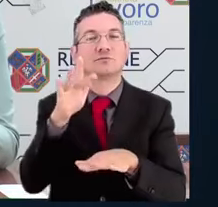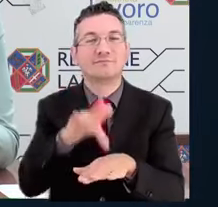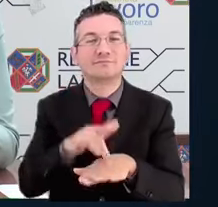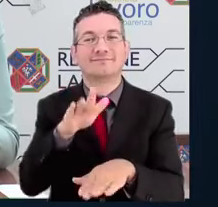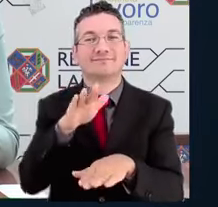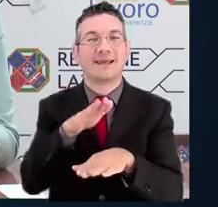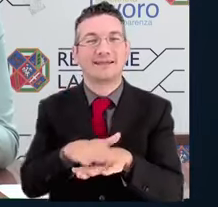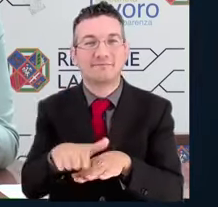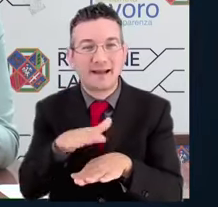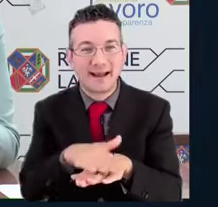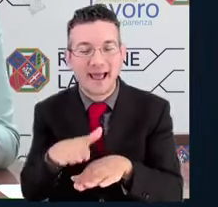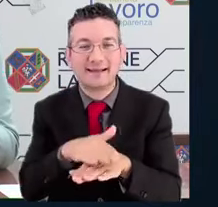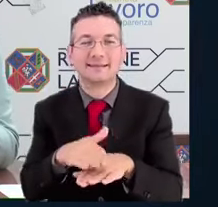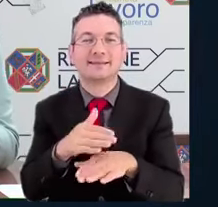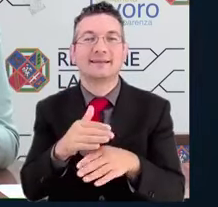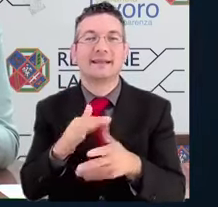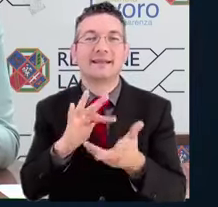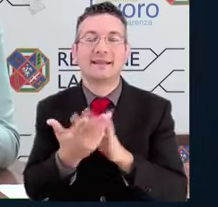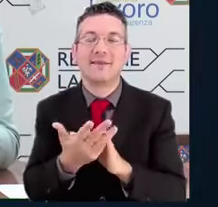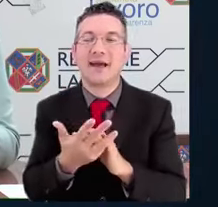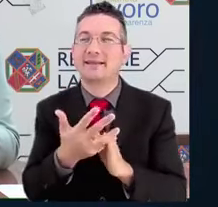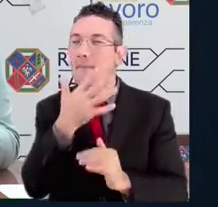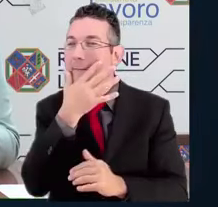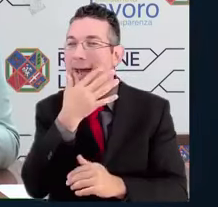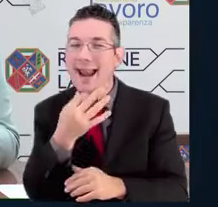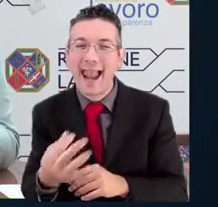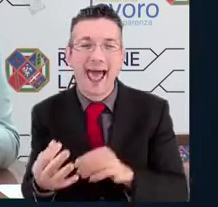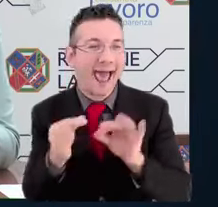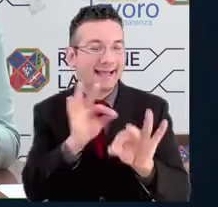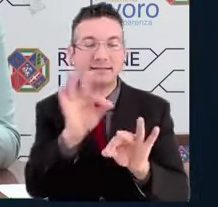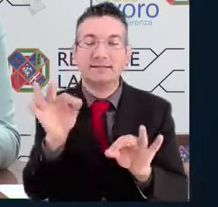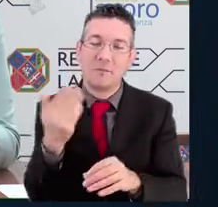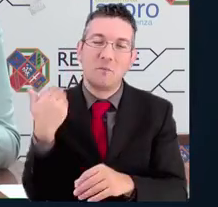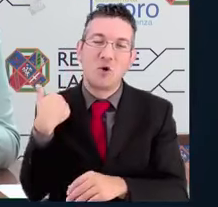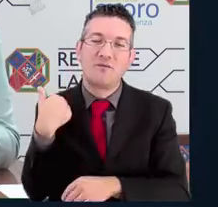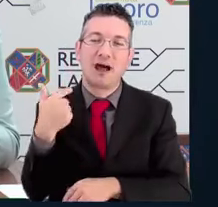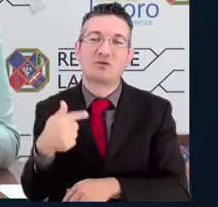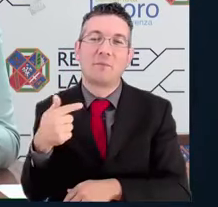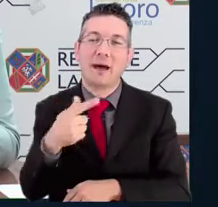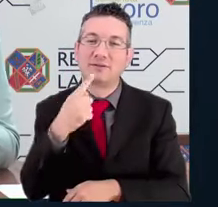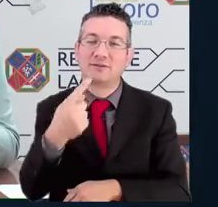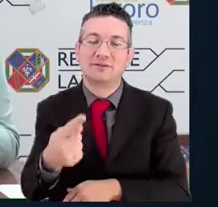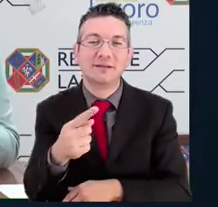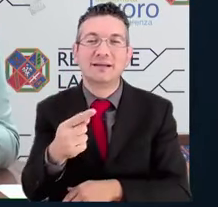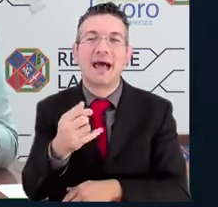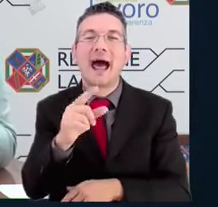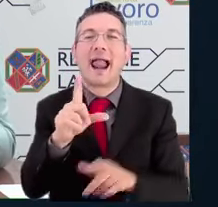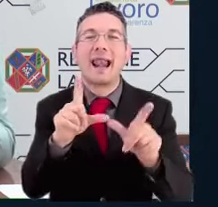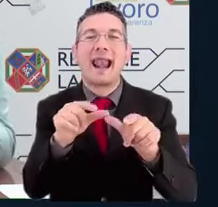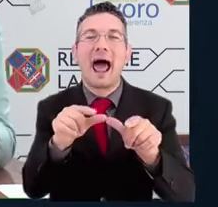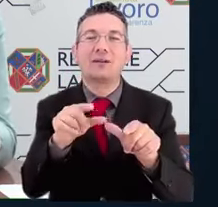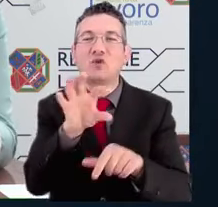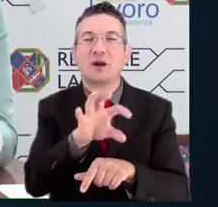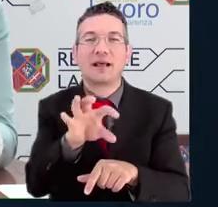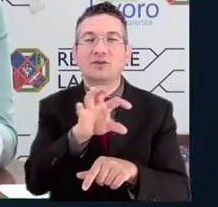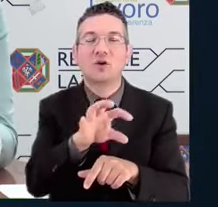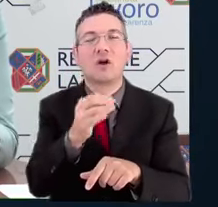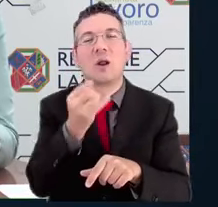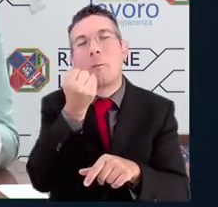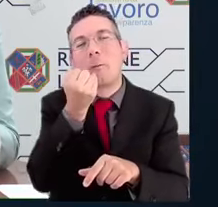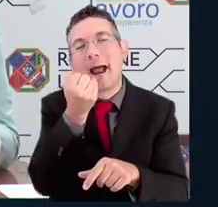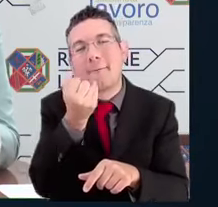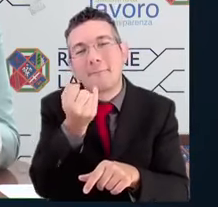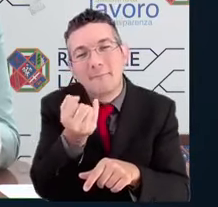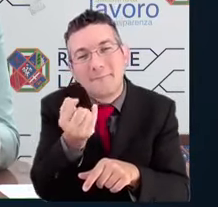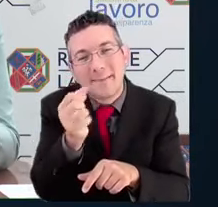valorizzino le bellezze lo diceva prima tommaso noi abbiamo una piccola italia come regione lazio siamo fortunati da questo punto di vista creare dei